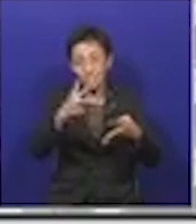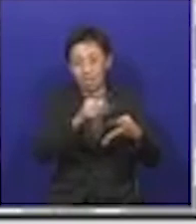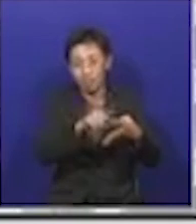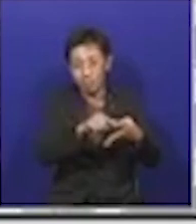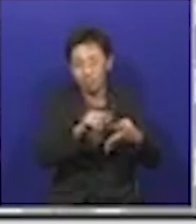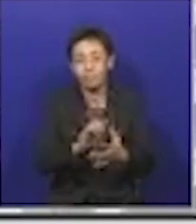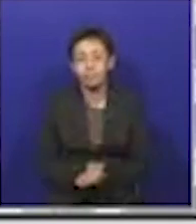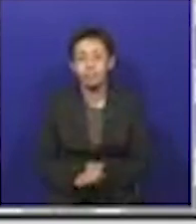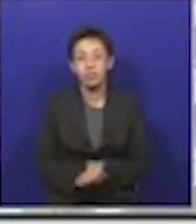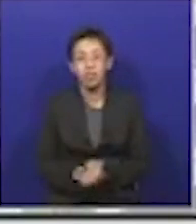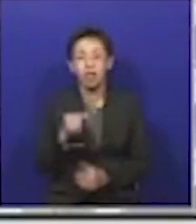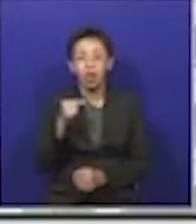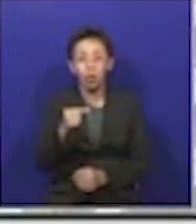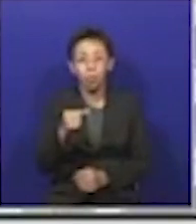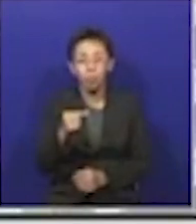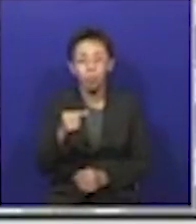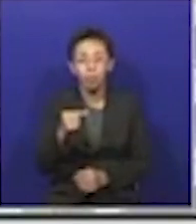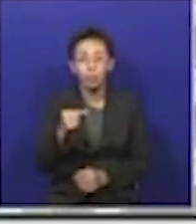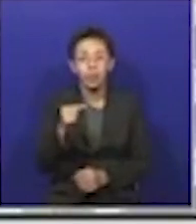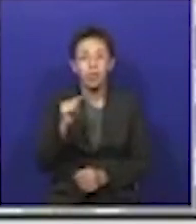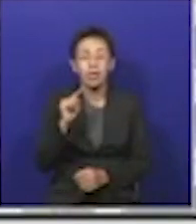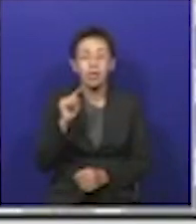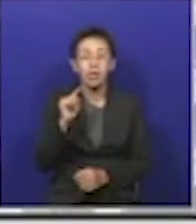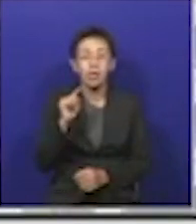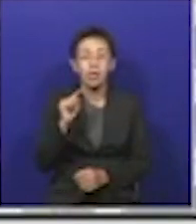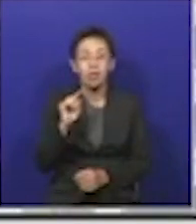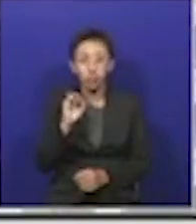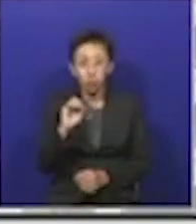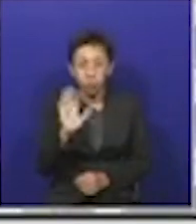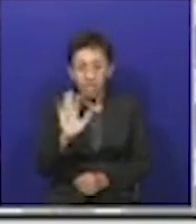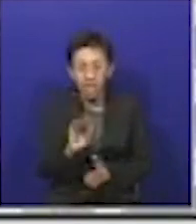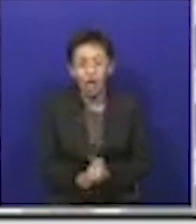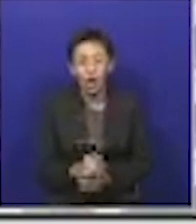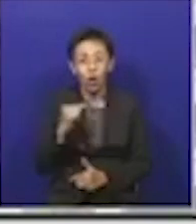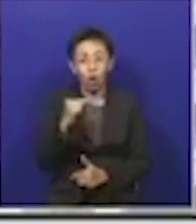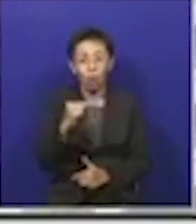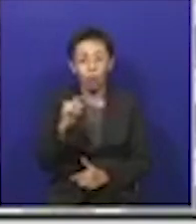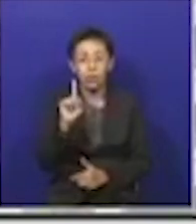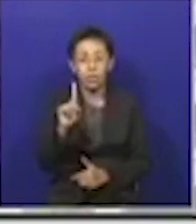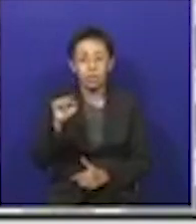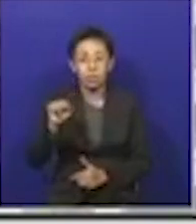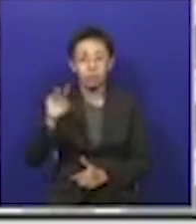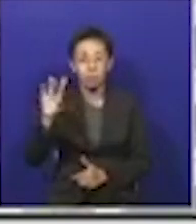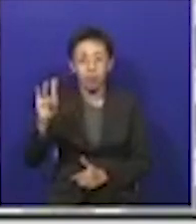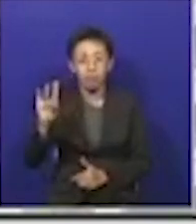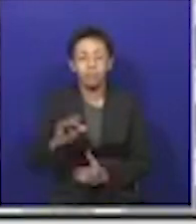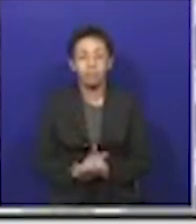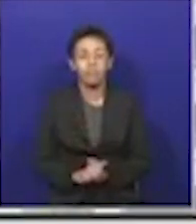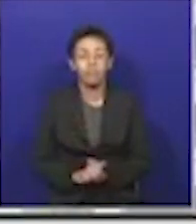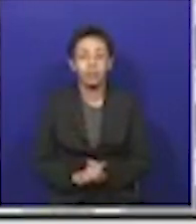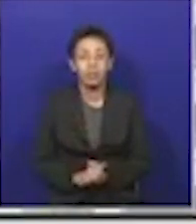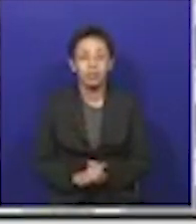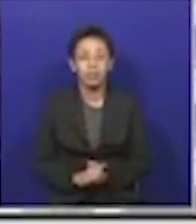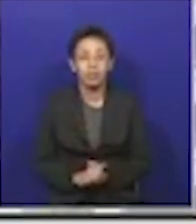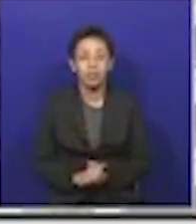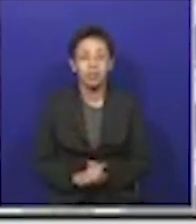ควิดนะติดลบไปแล้วไม่ใช่ศูนย์นะฮะลบไป 1.8 แต่มันจะเกิดผลอย่